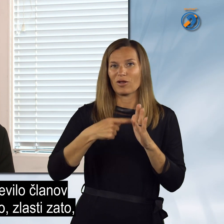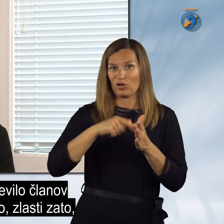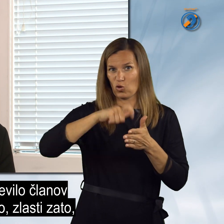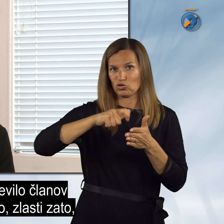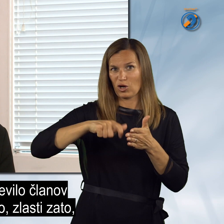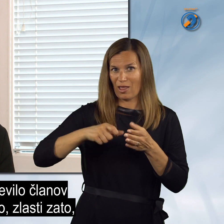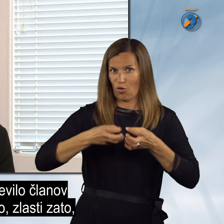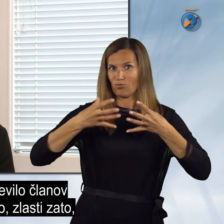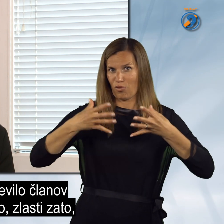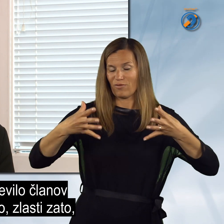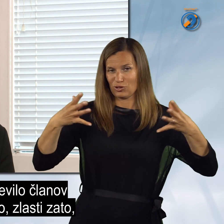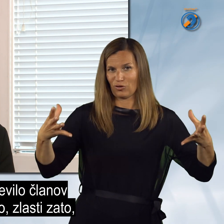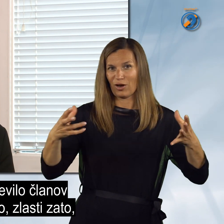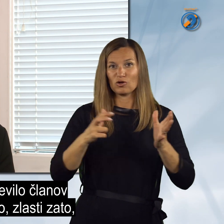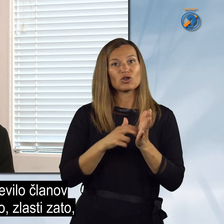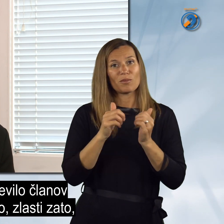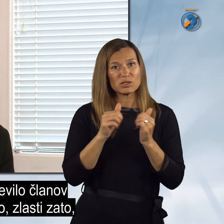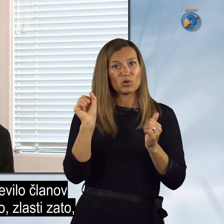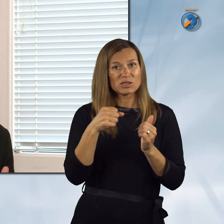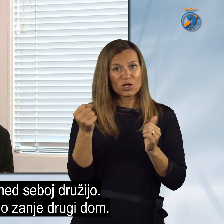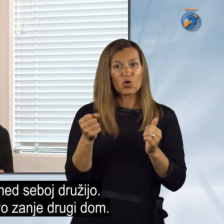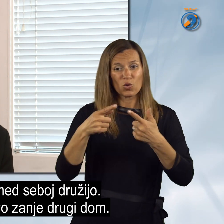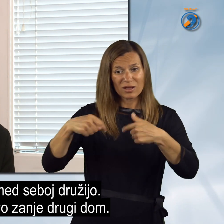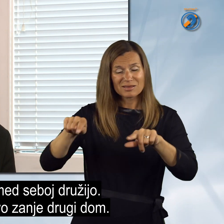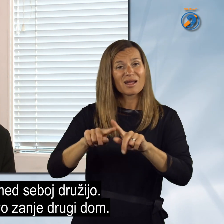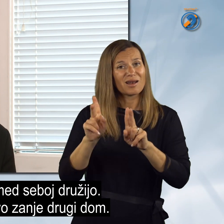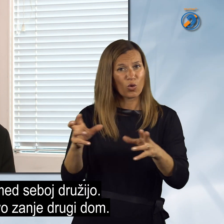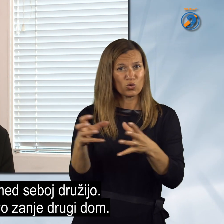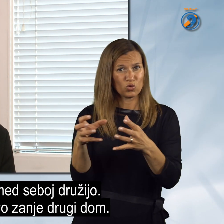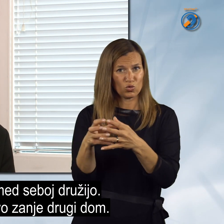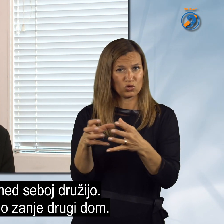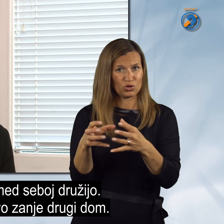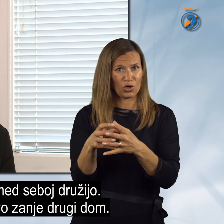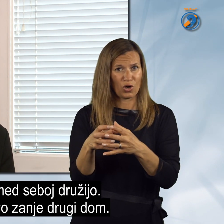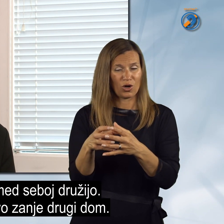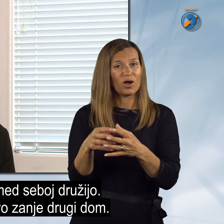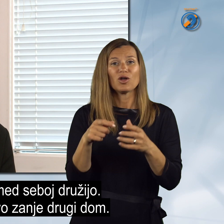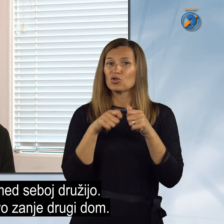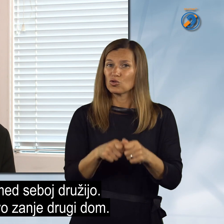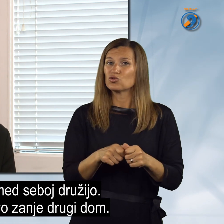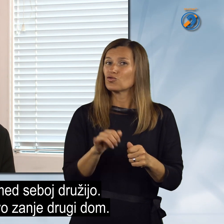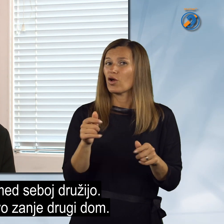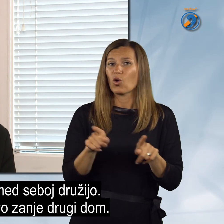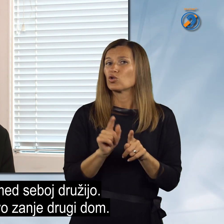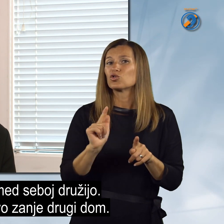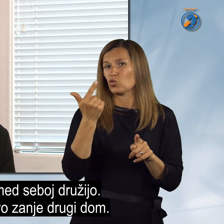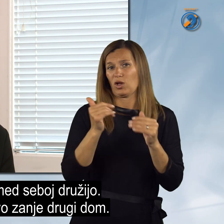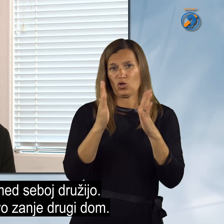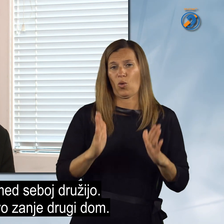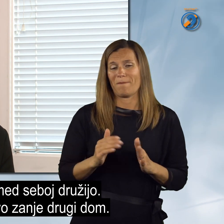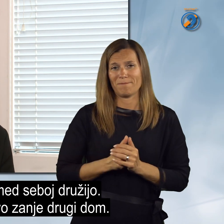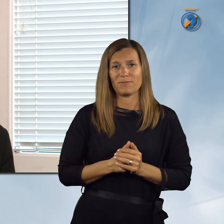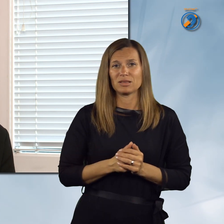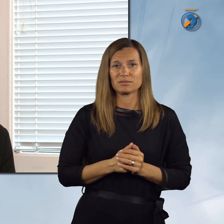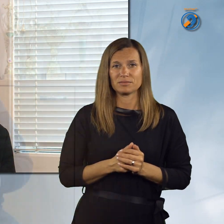tudi število članov, da bi naraščalo, predvsem zato, da se lahko oni med seboj družijo. Saj je tole društvo za njih drugi dom.